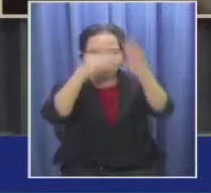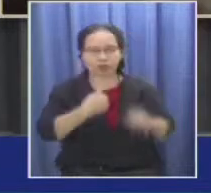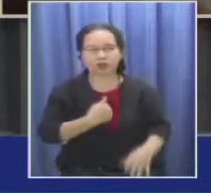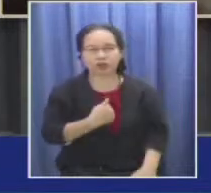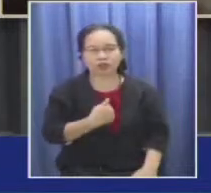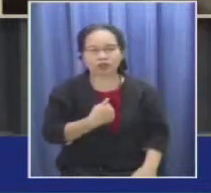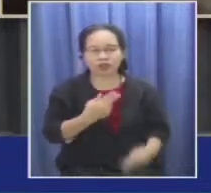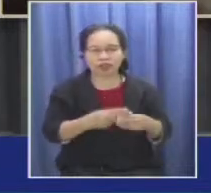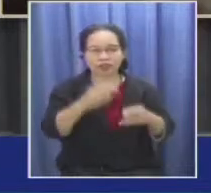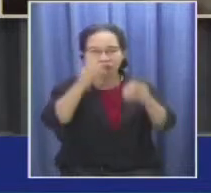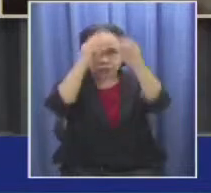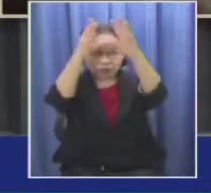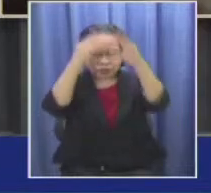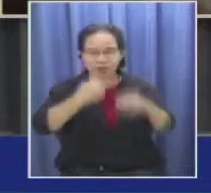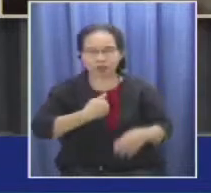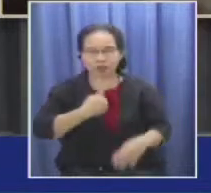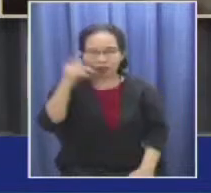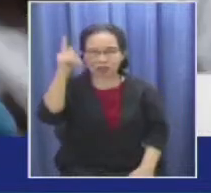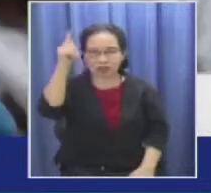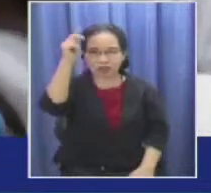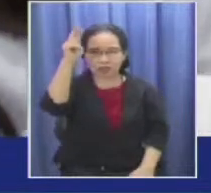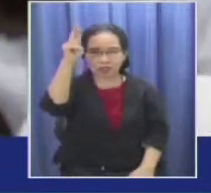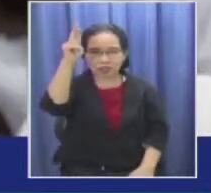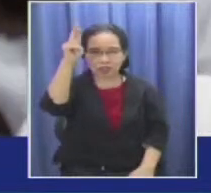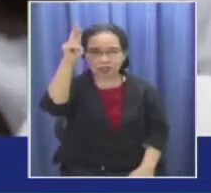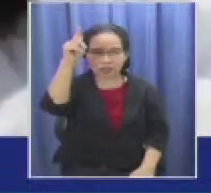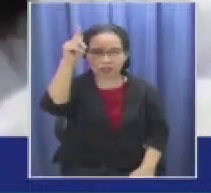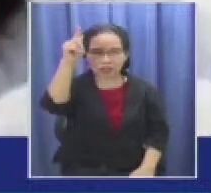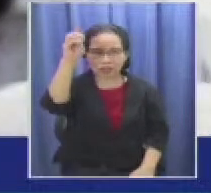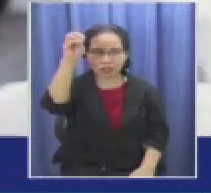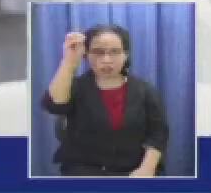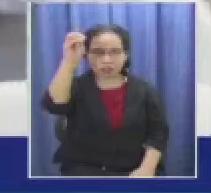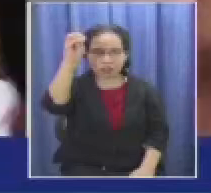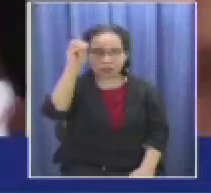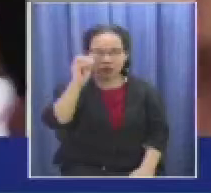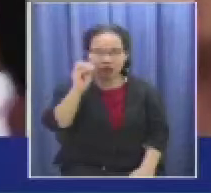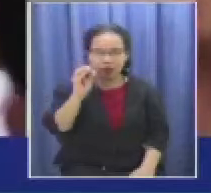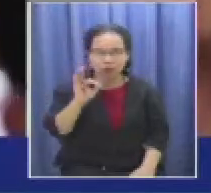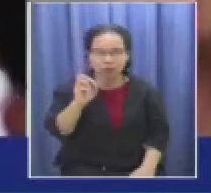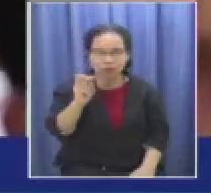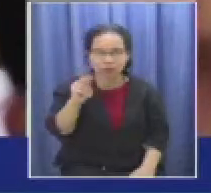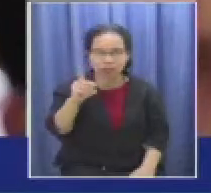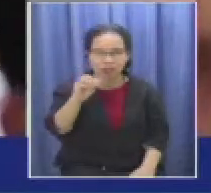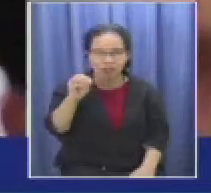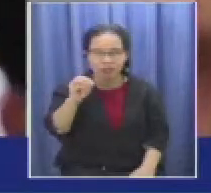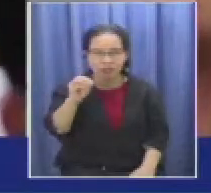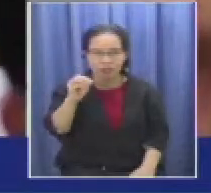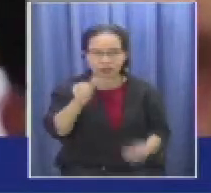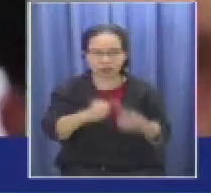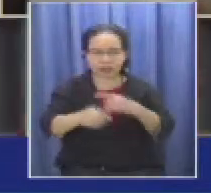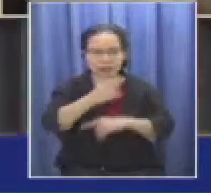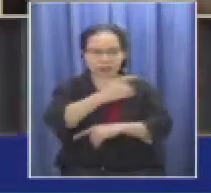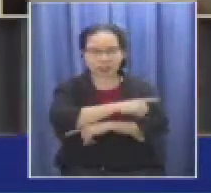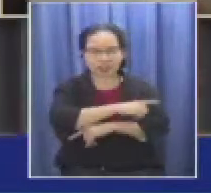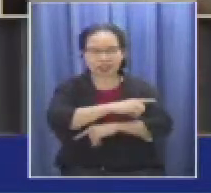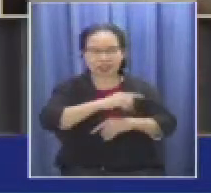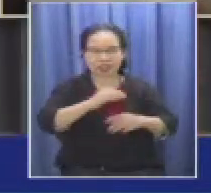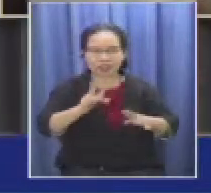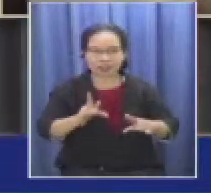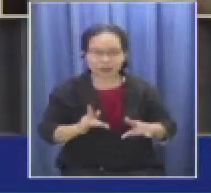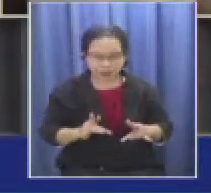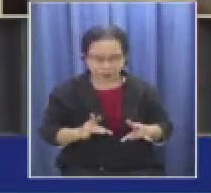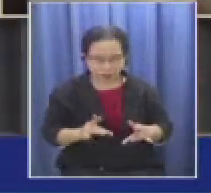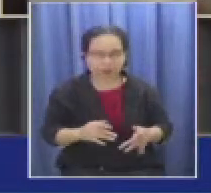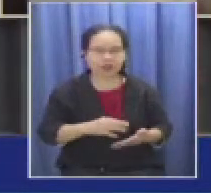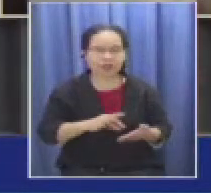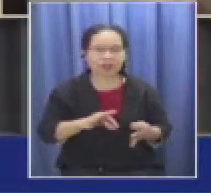adekye nyina no wo sɔre Anɔpa wo ba mpa yɛ baako saa de mo fa ne novena no sɛ bra me na